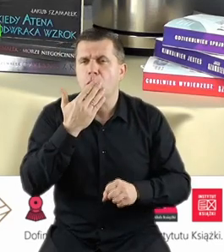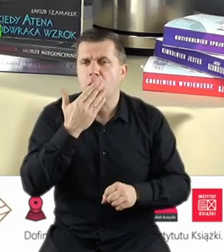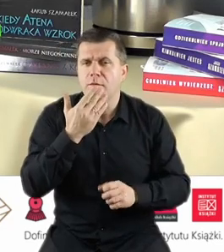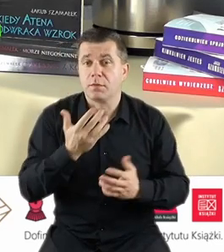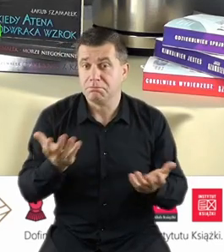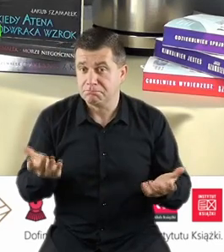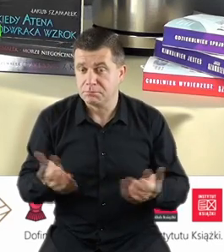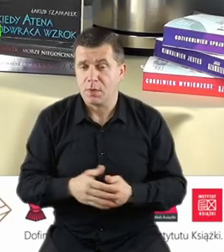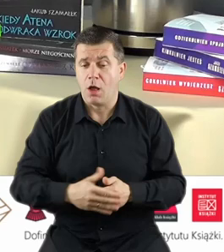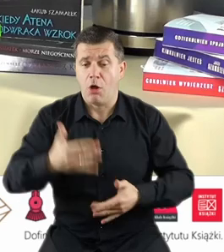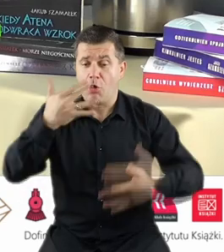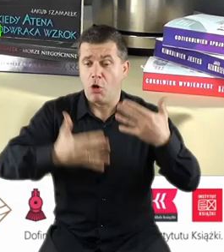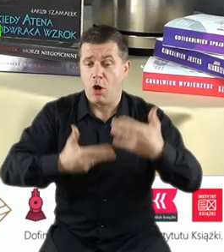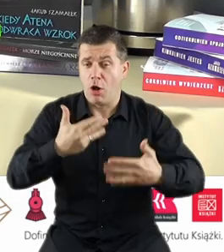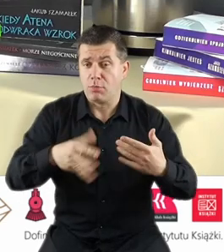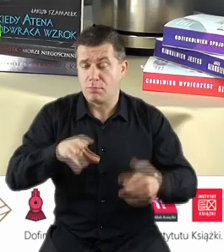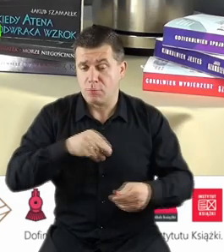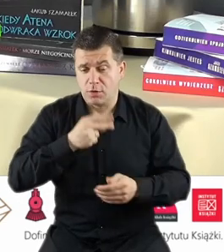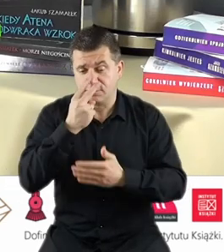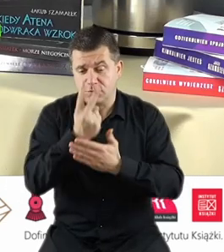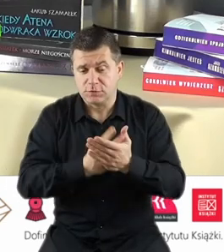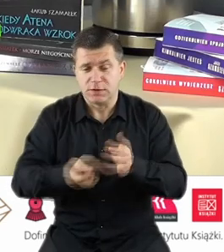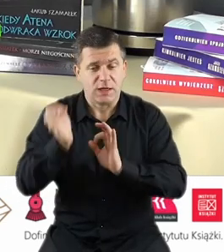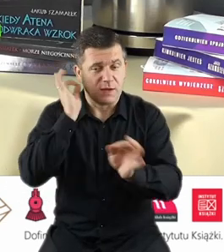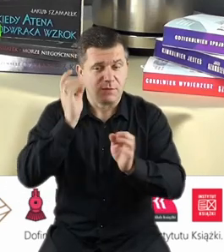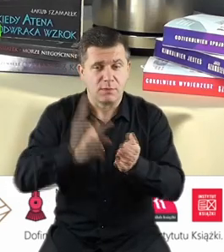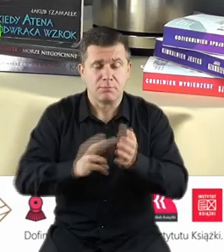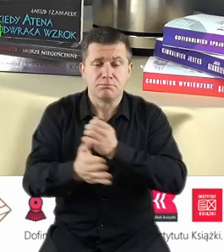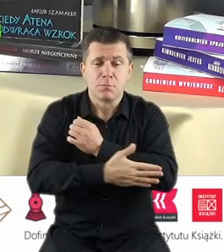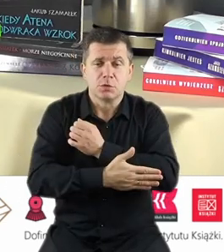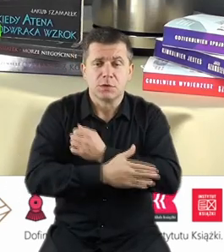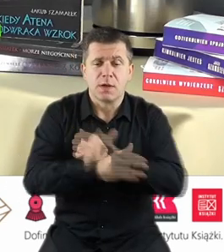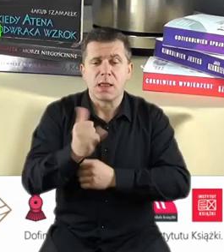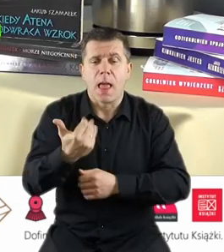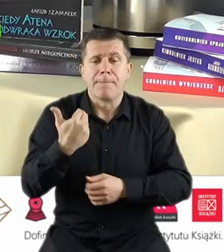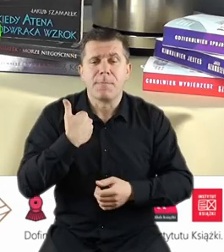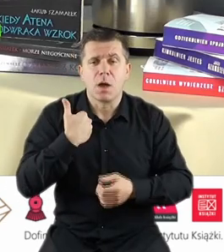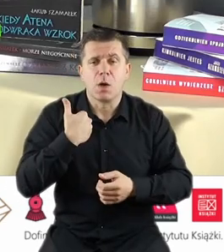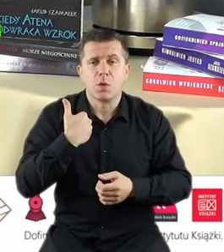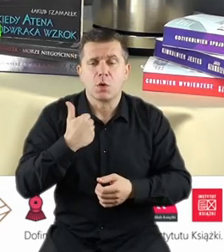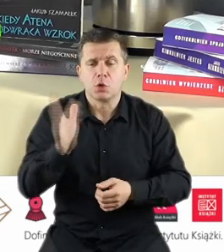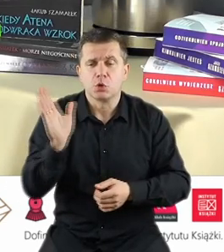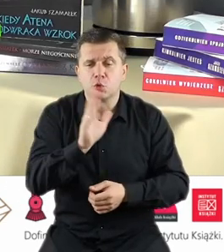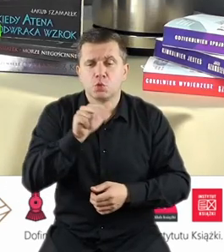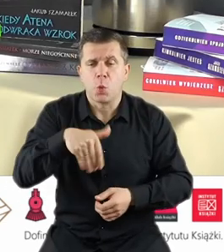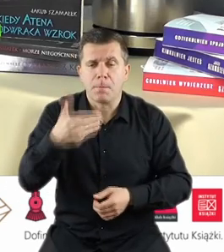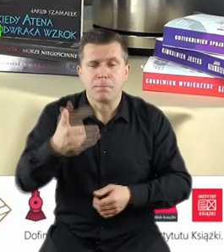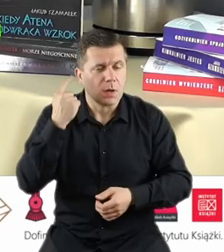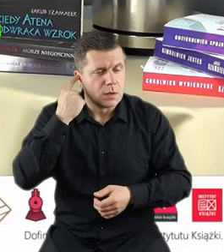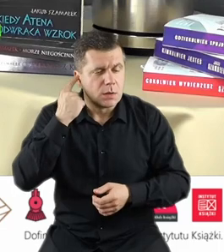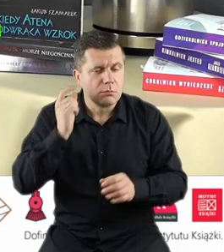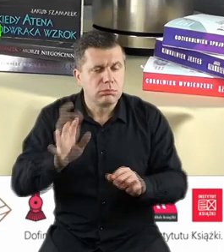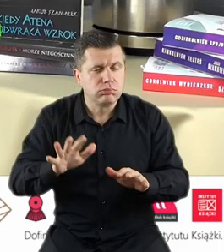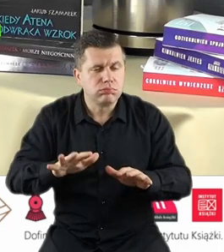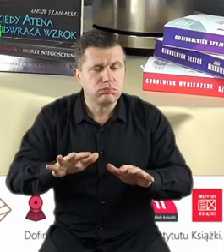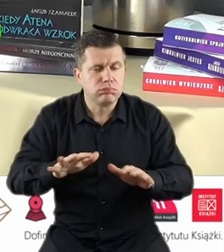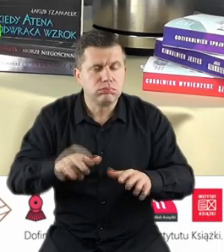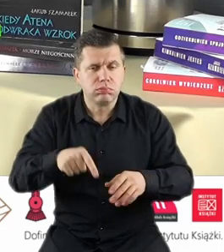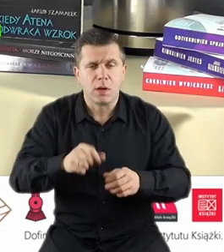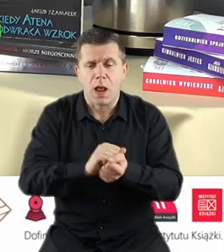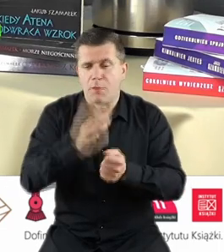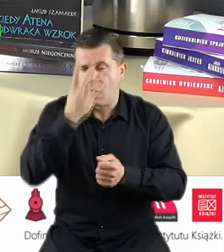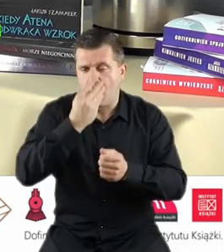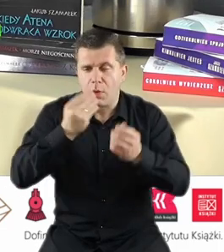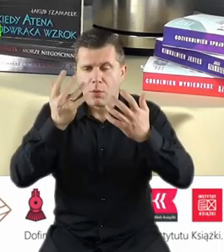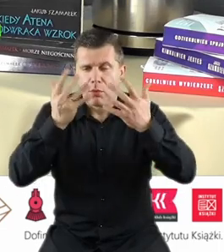A z komputera można wyczytać dane na podstawie tego, z jaką częstotliwością szumi procesor albo ekran.